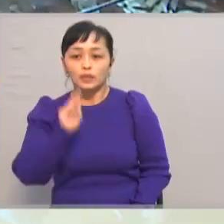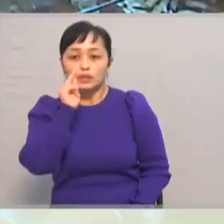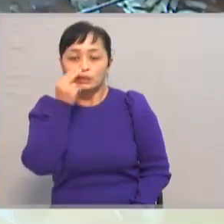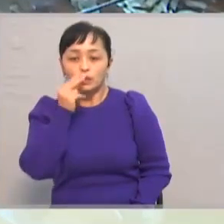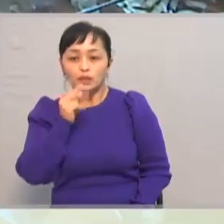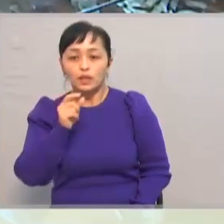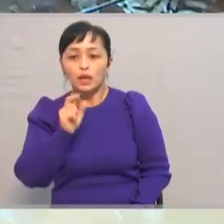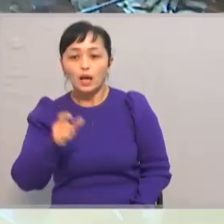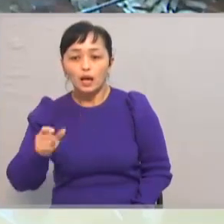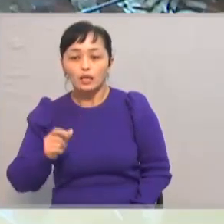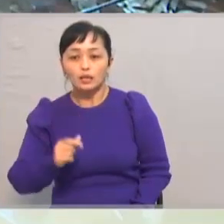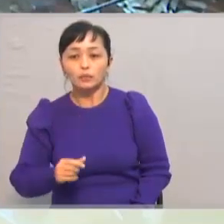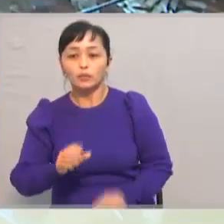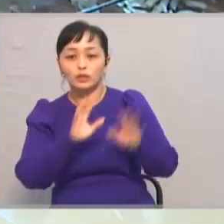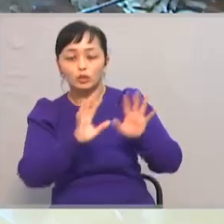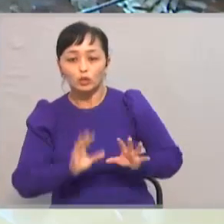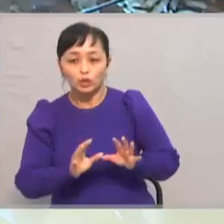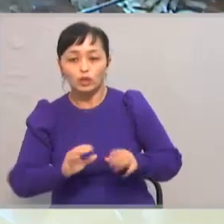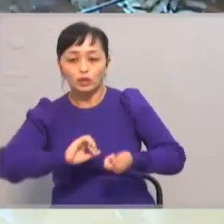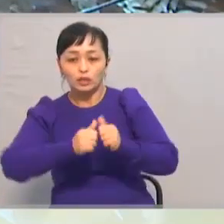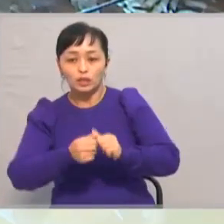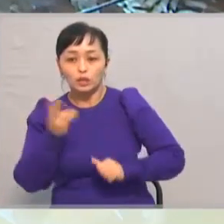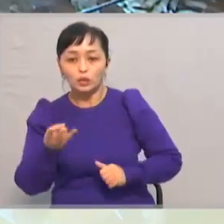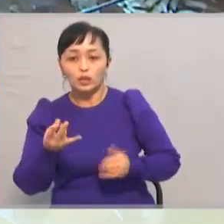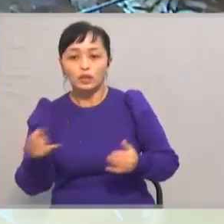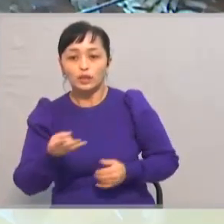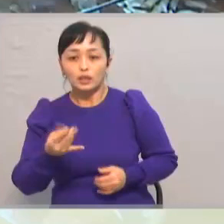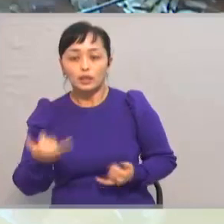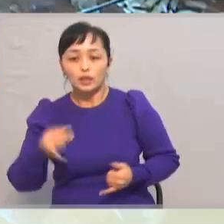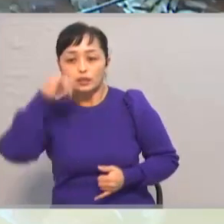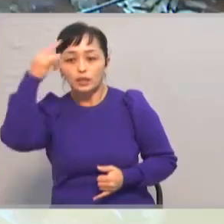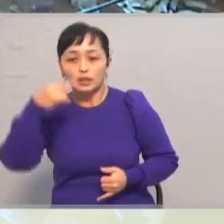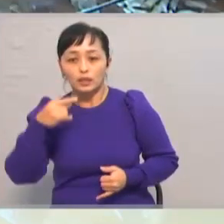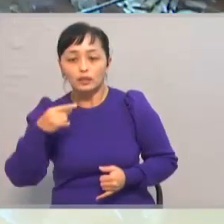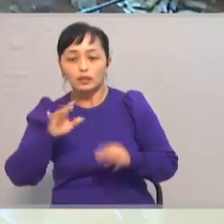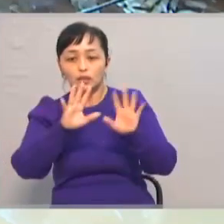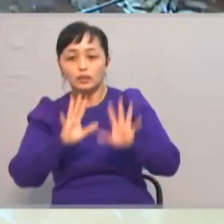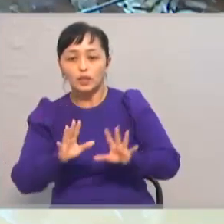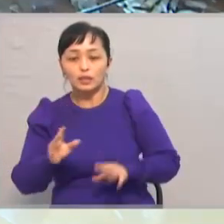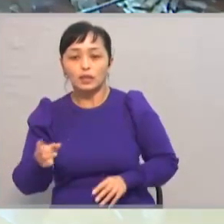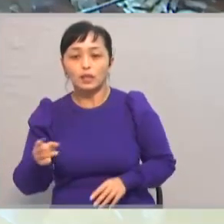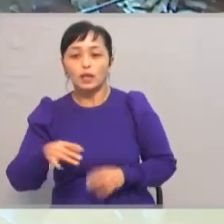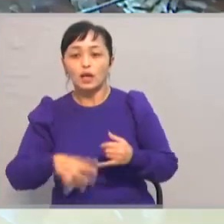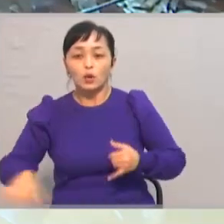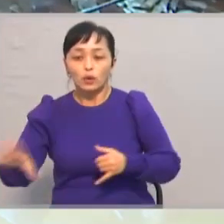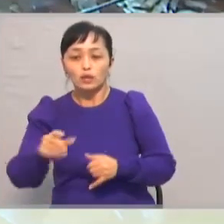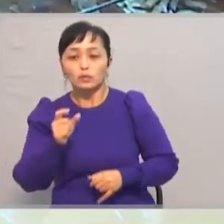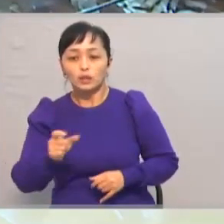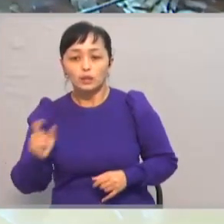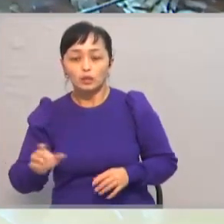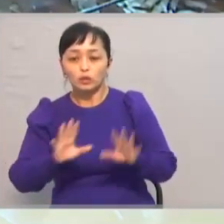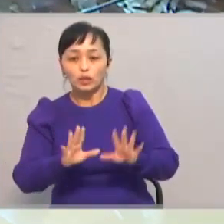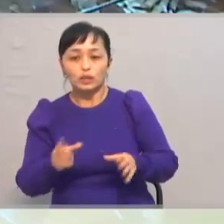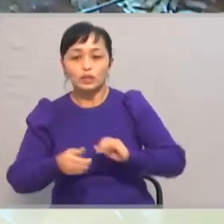Шымкентте де адам құқықтары тиісті деңгейде сақталу керек. Бұл жайында Қазақстан Республикасы адам құқықтары жөніндегі уәкілдіктің Шымкент қаласында өкілі айтты. Қалалық